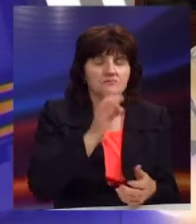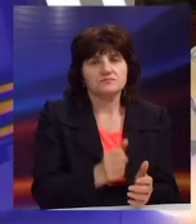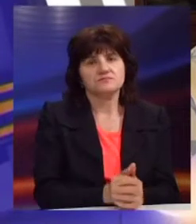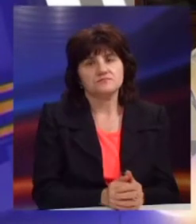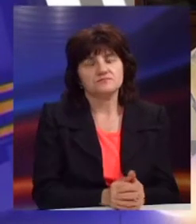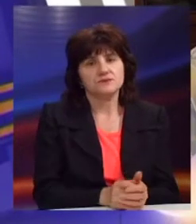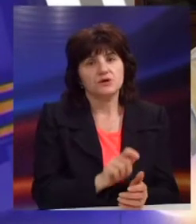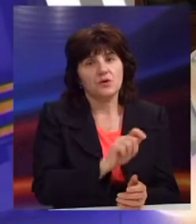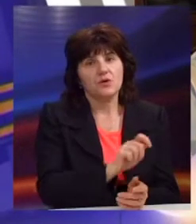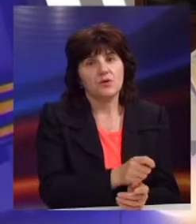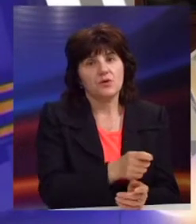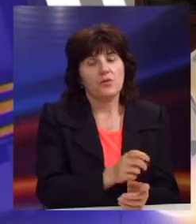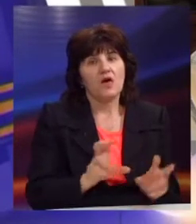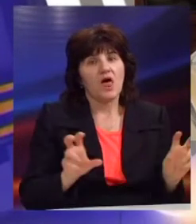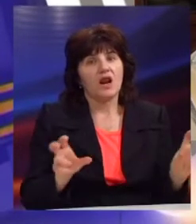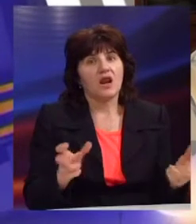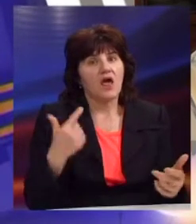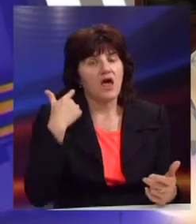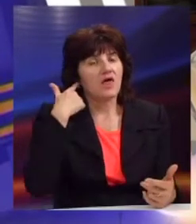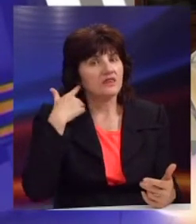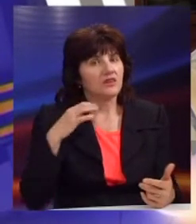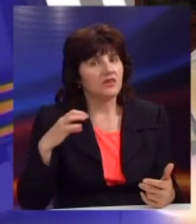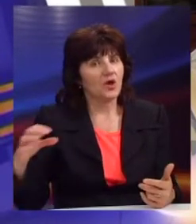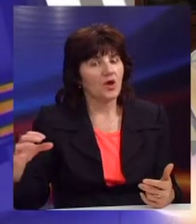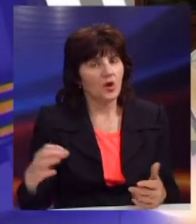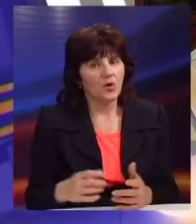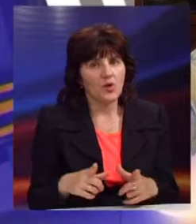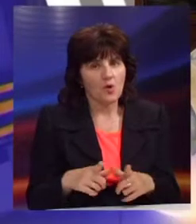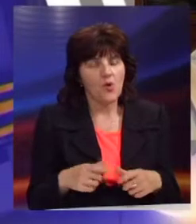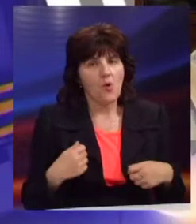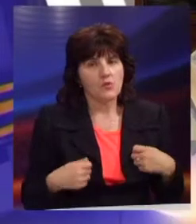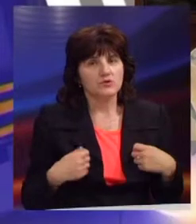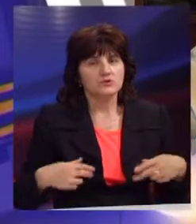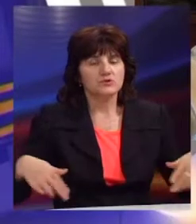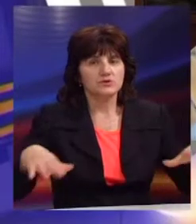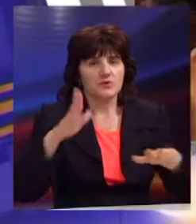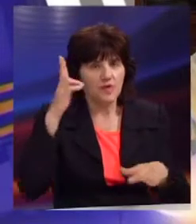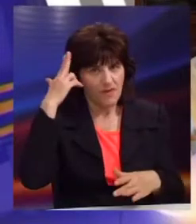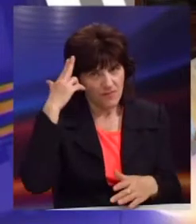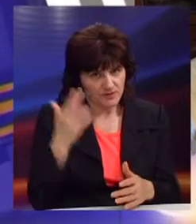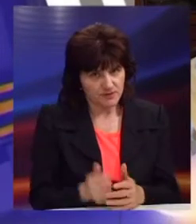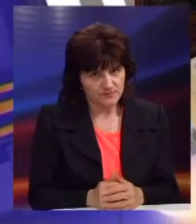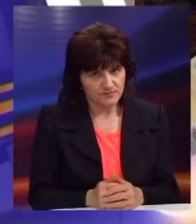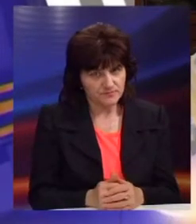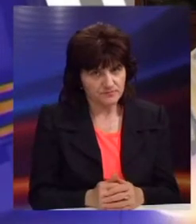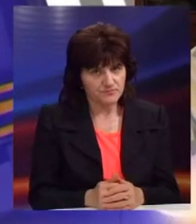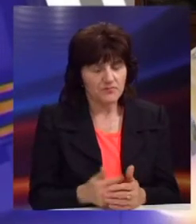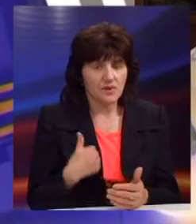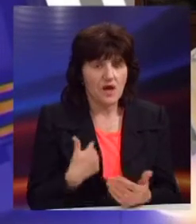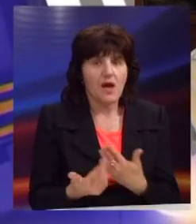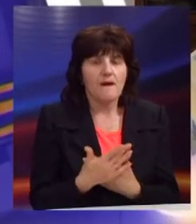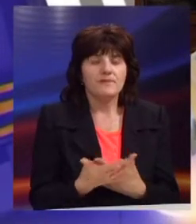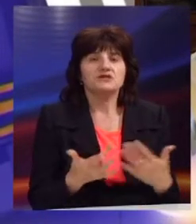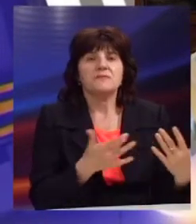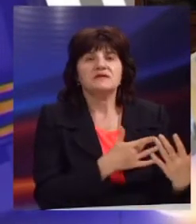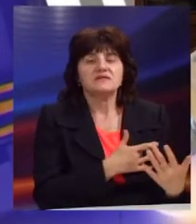ga pijemo, ali stavim i uključim i u Jueko radio. Najpoznatije radio ne u Subotici, nego i šire. Znači, to